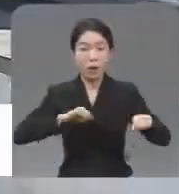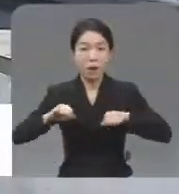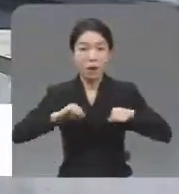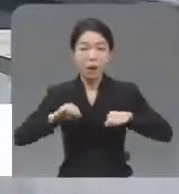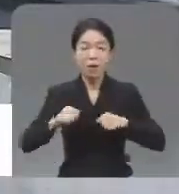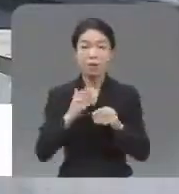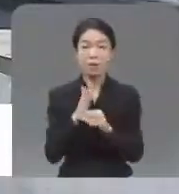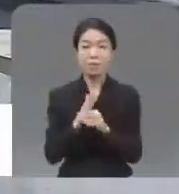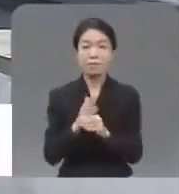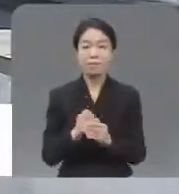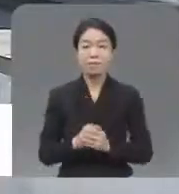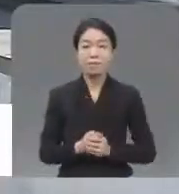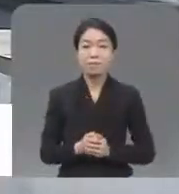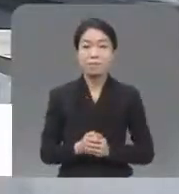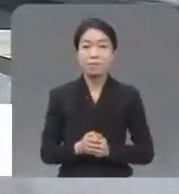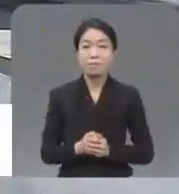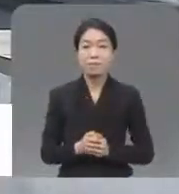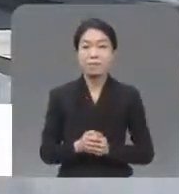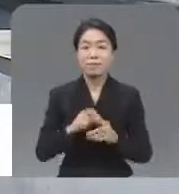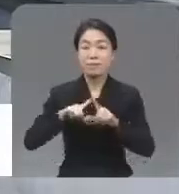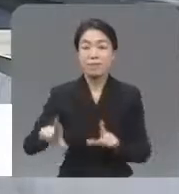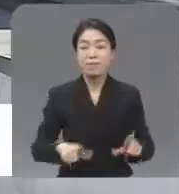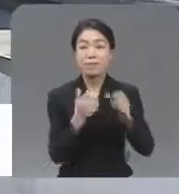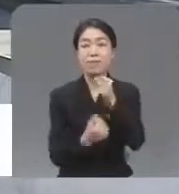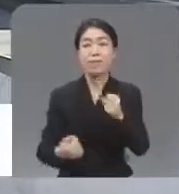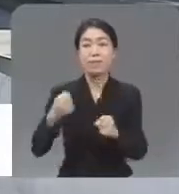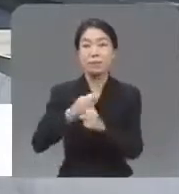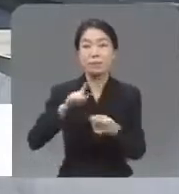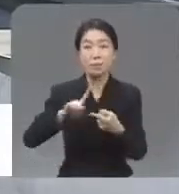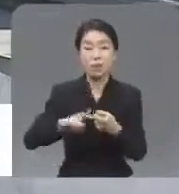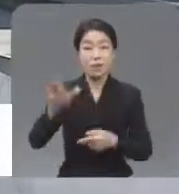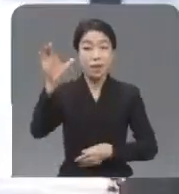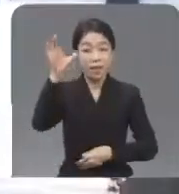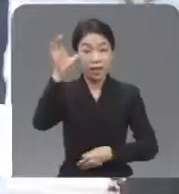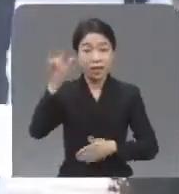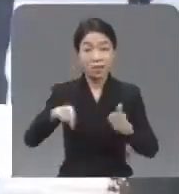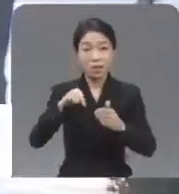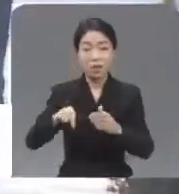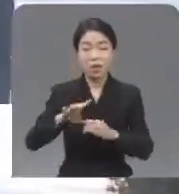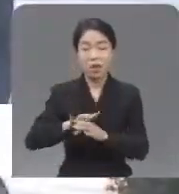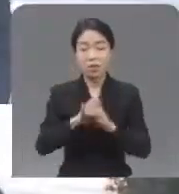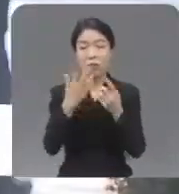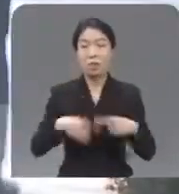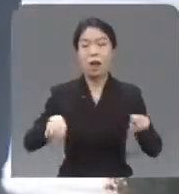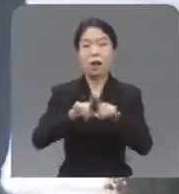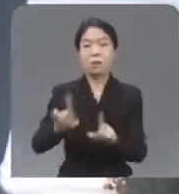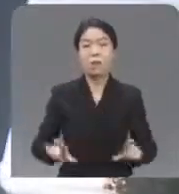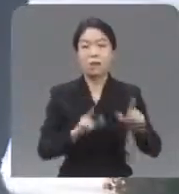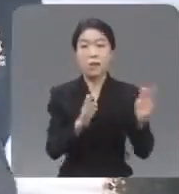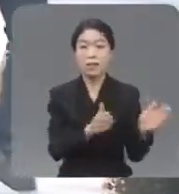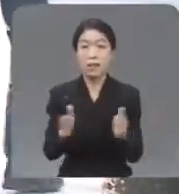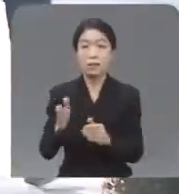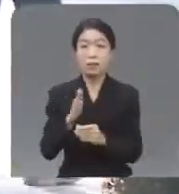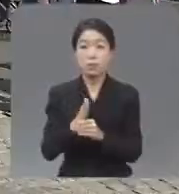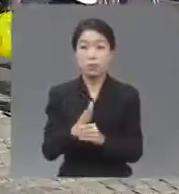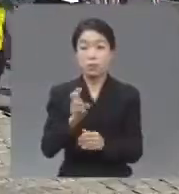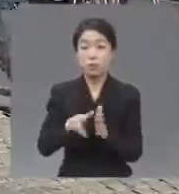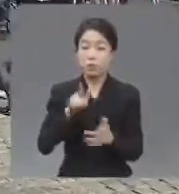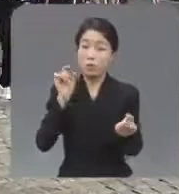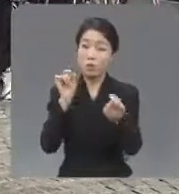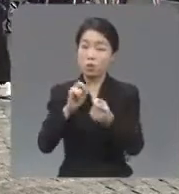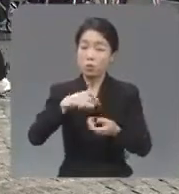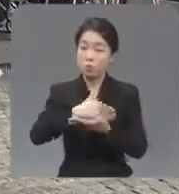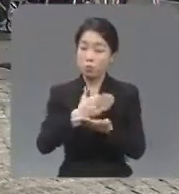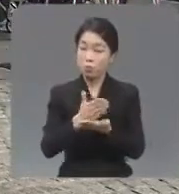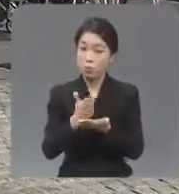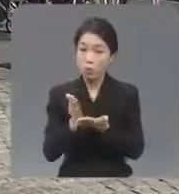돌고 있습니다. 일상 회복에 대한 기대감 속에 위드 코로나 대비도 시작됐습니다. 광주시는 조만간 여러